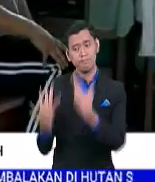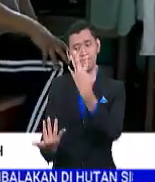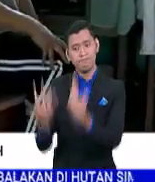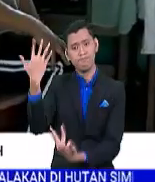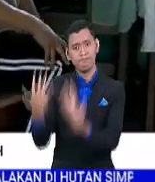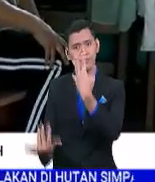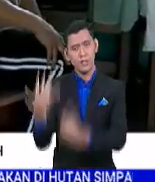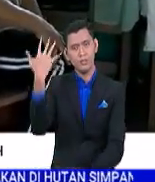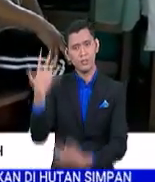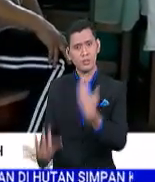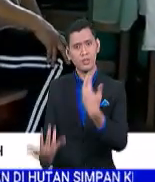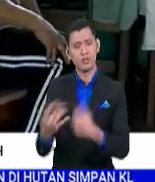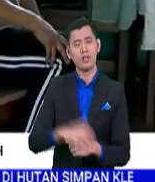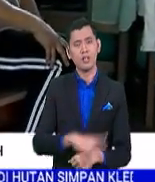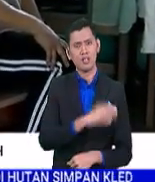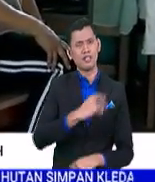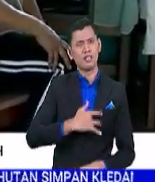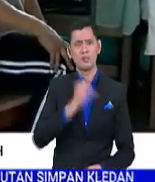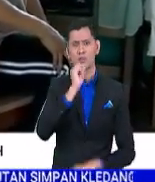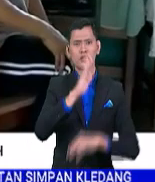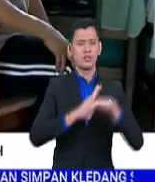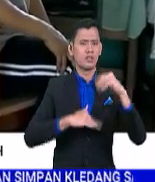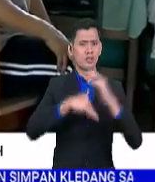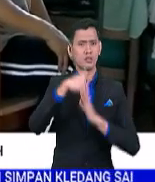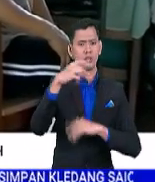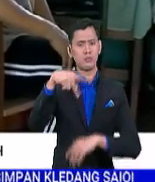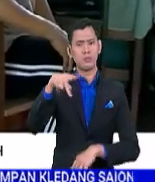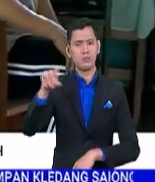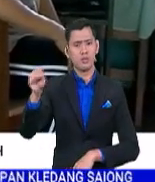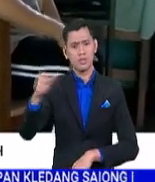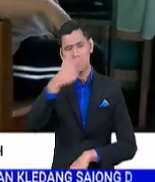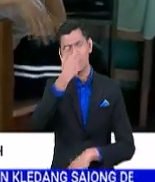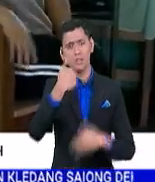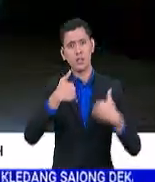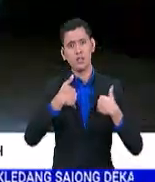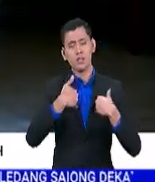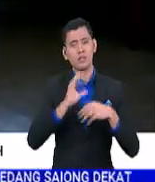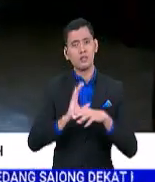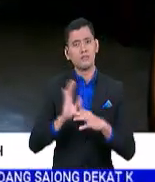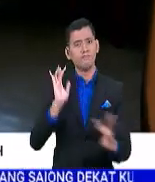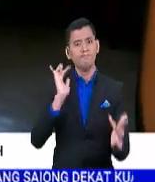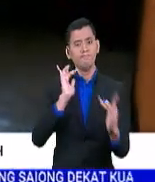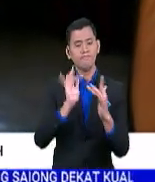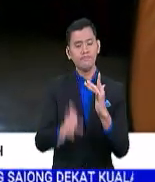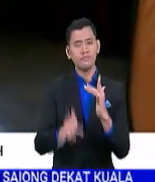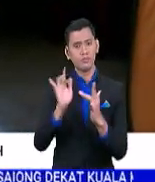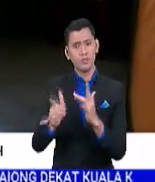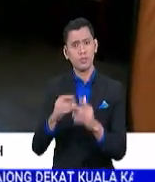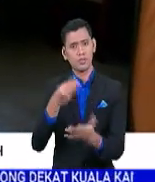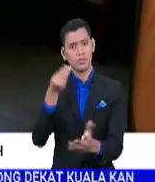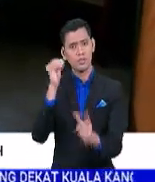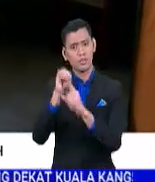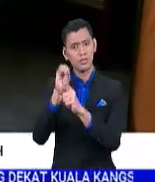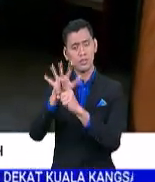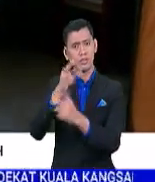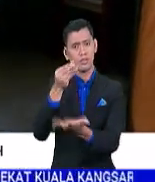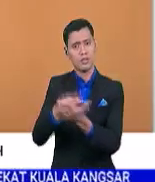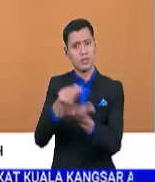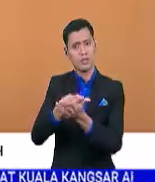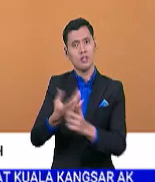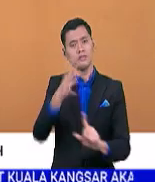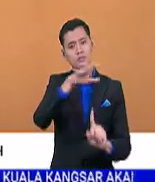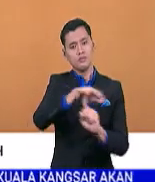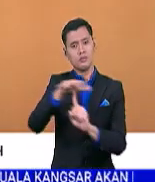kebanyakan mereka meluahkan rasa tidak selesa tinggal di PPS terbabit, malah ada yang terputus pendapatan. Berikutan gerai perniagaan